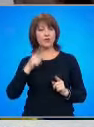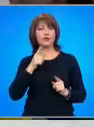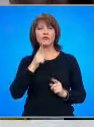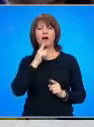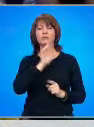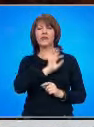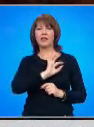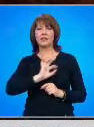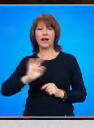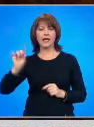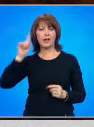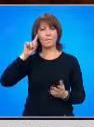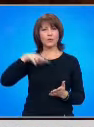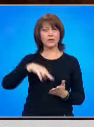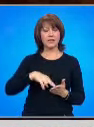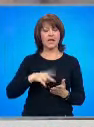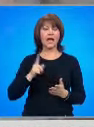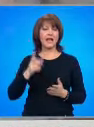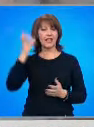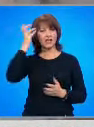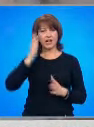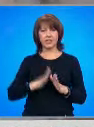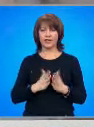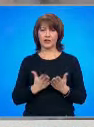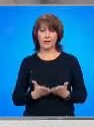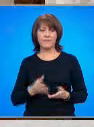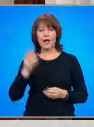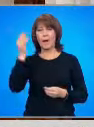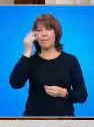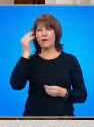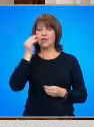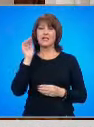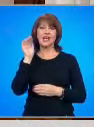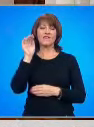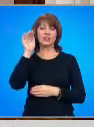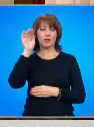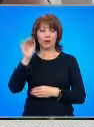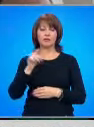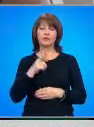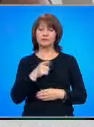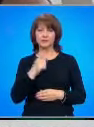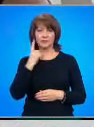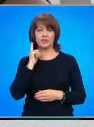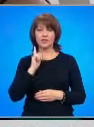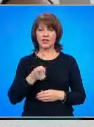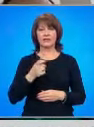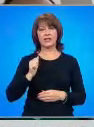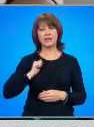на държавите членки. По време на разговорите от Български възход се защитили позицията да бъдат спазени правилата. Аз мисля,